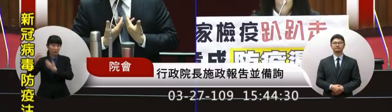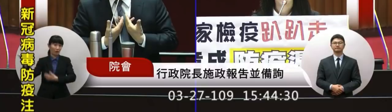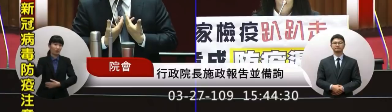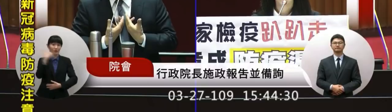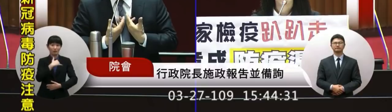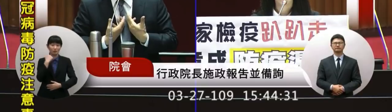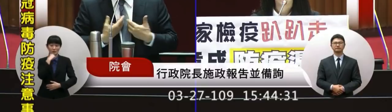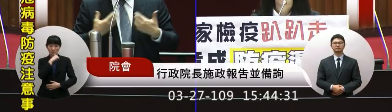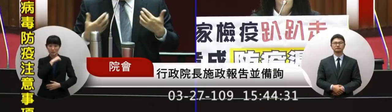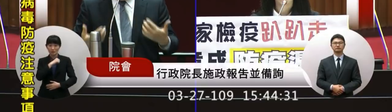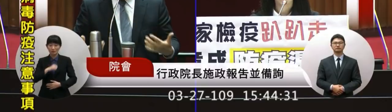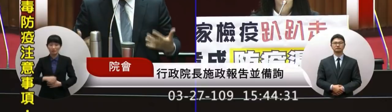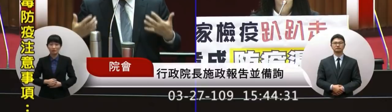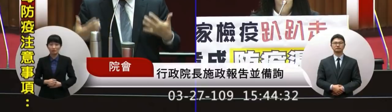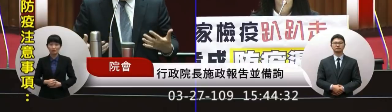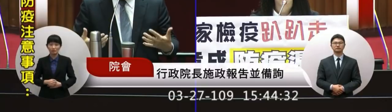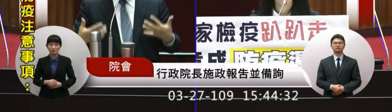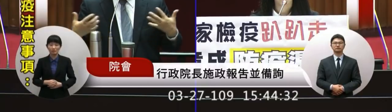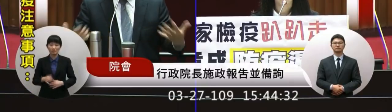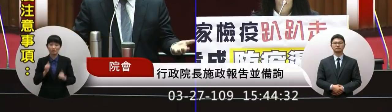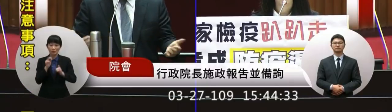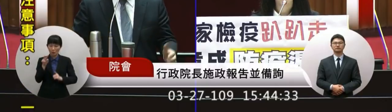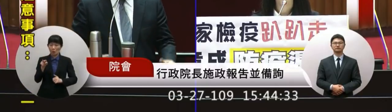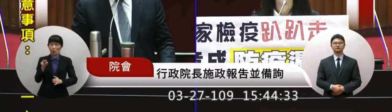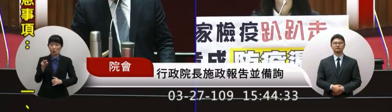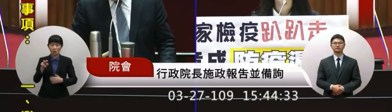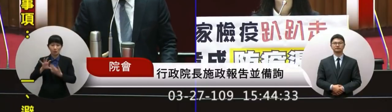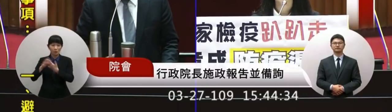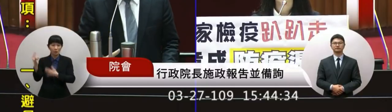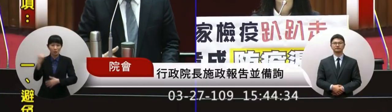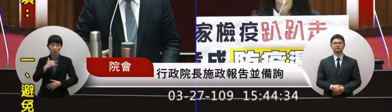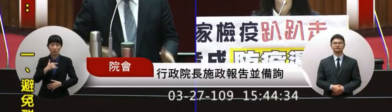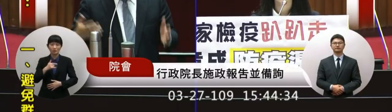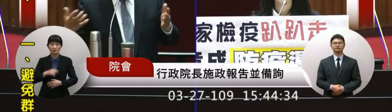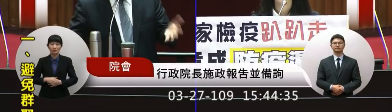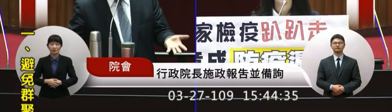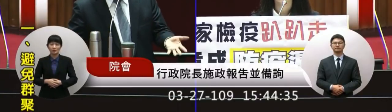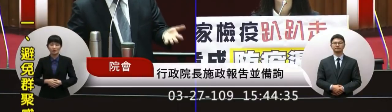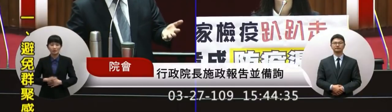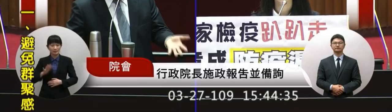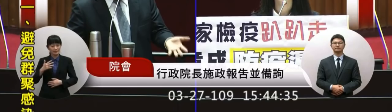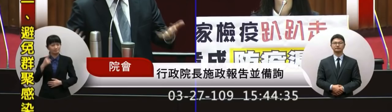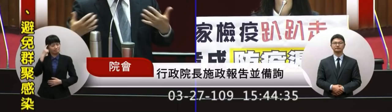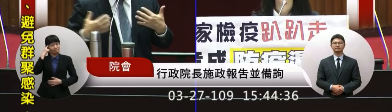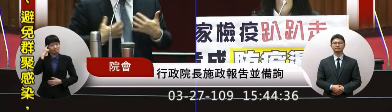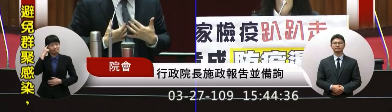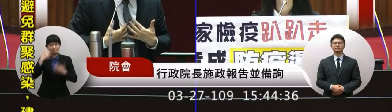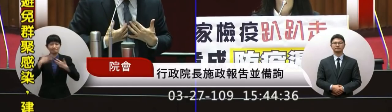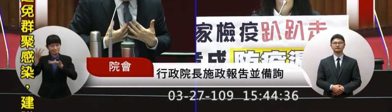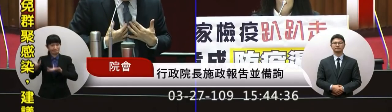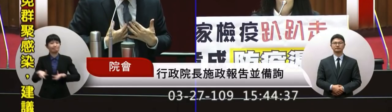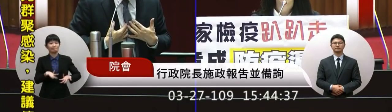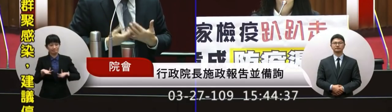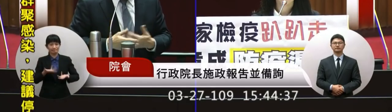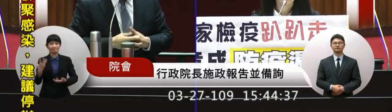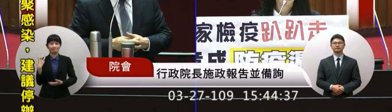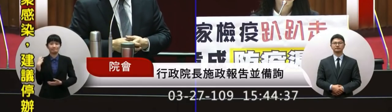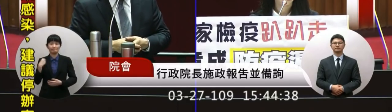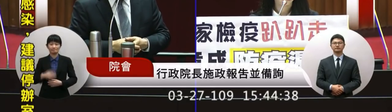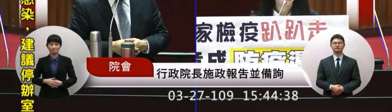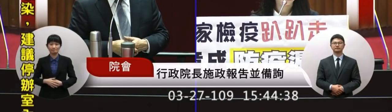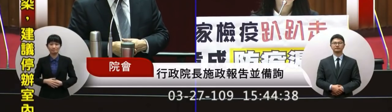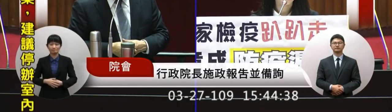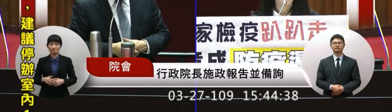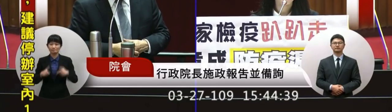来，国人同胞虽然知道啊这个会有负担，但是还是欢迎自己的同胞回来，都